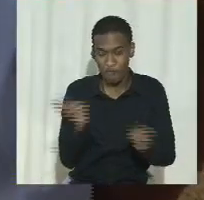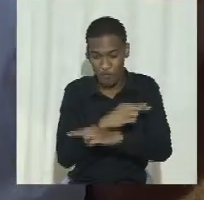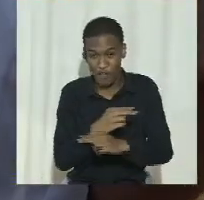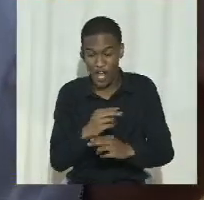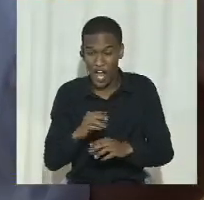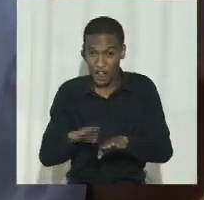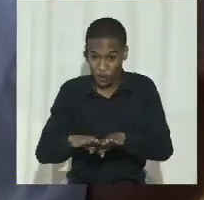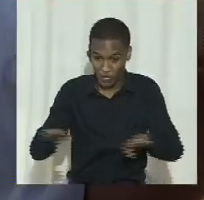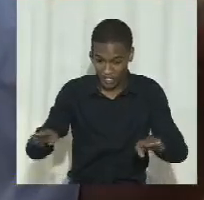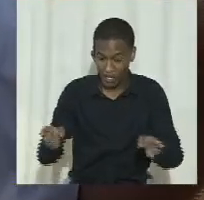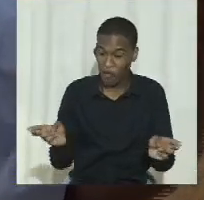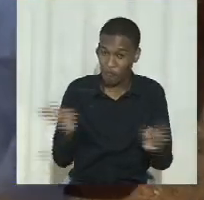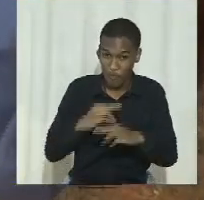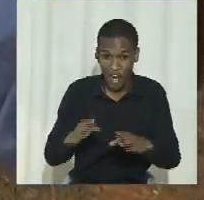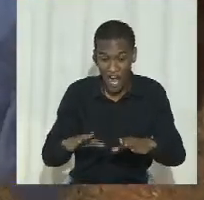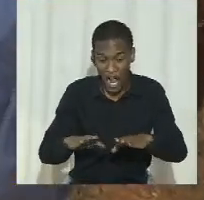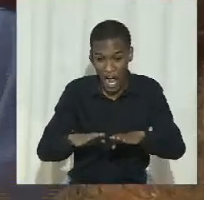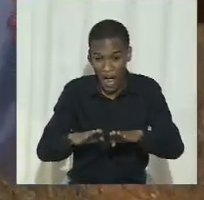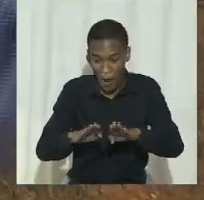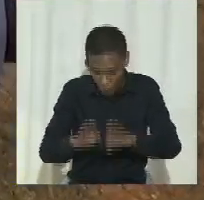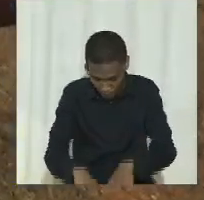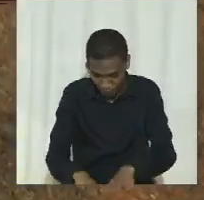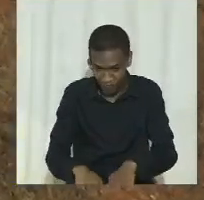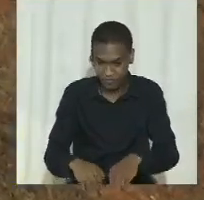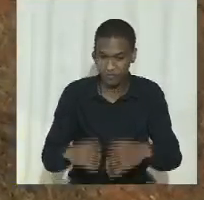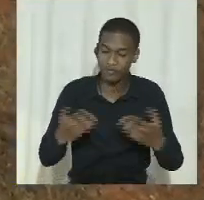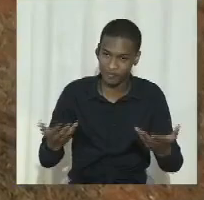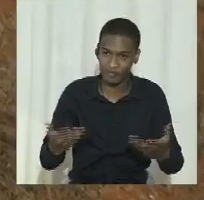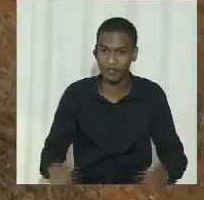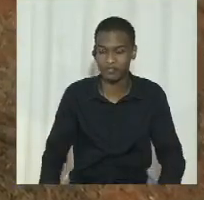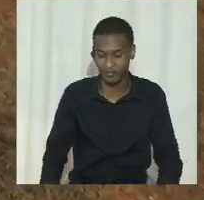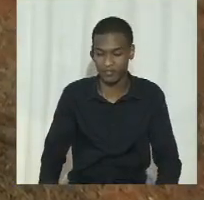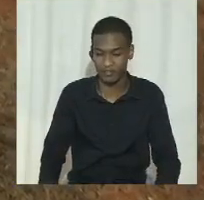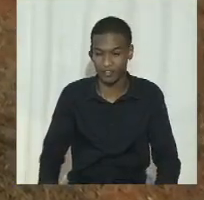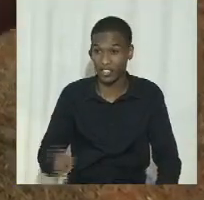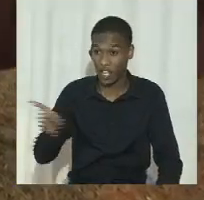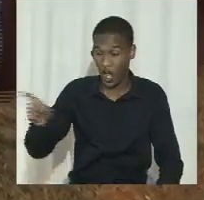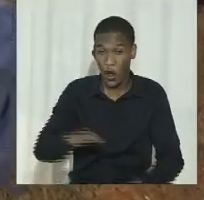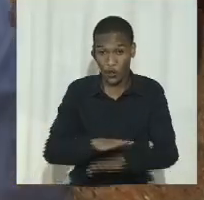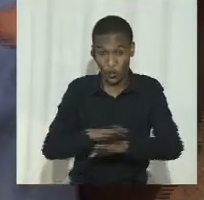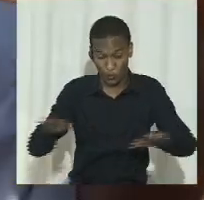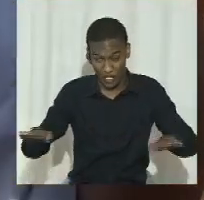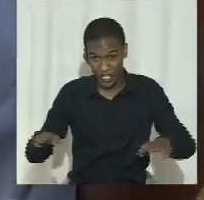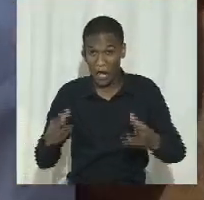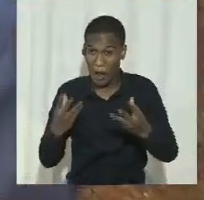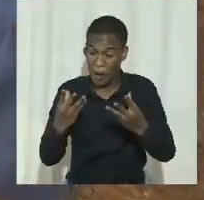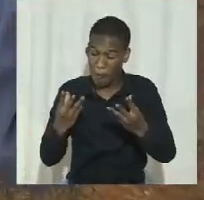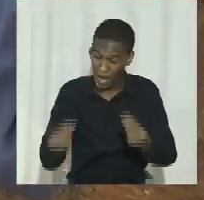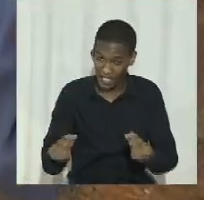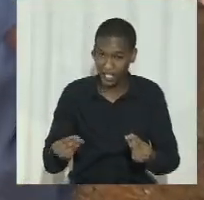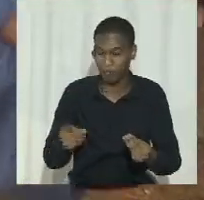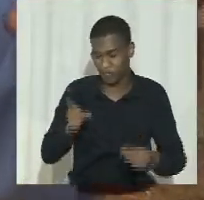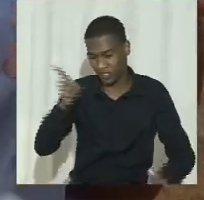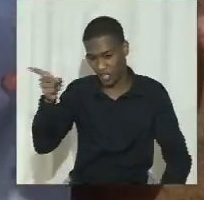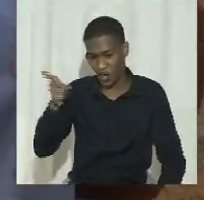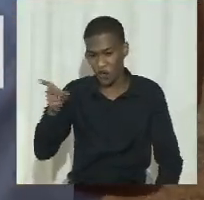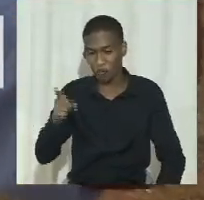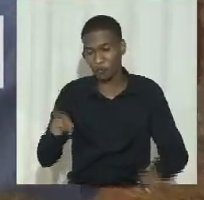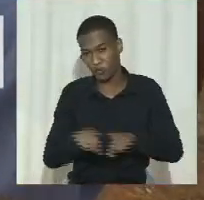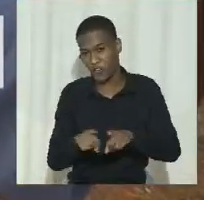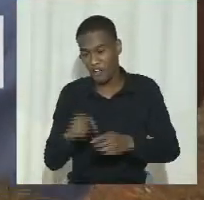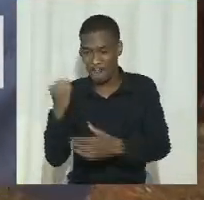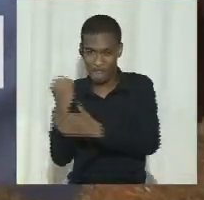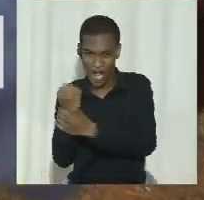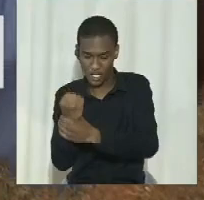toerana malemy. Zany hoe le toerana malemy a zay a manodidina n'lay misy an'lay vato a na